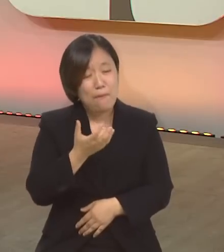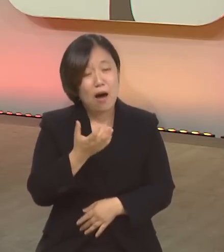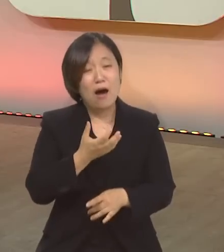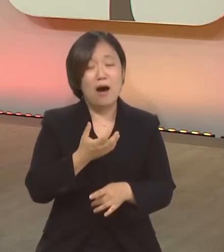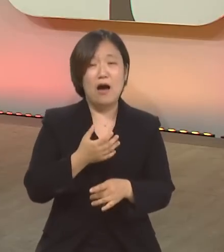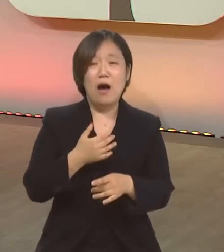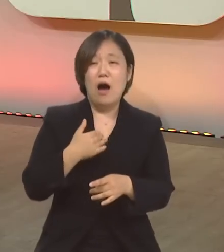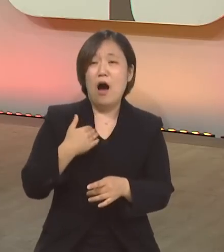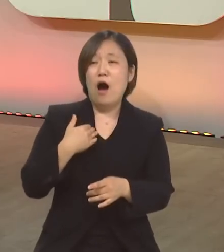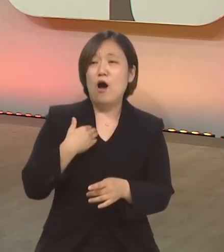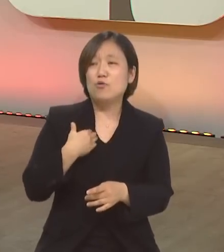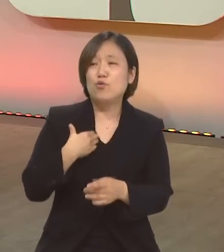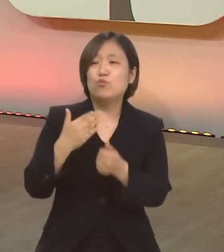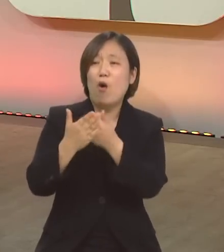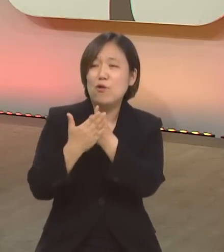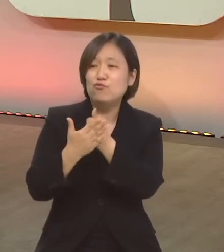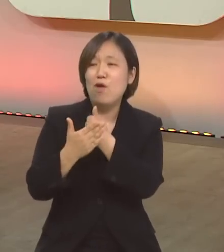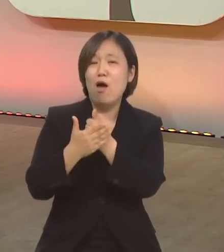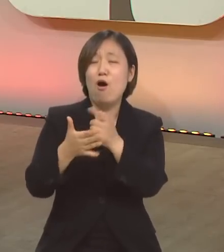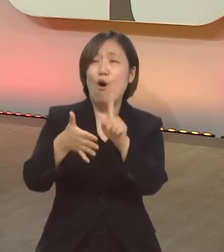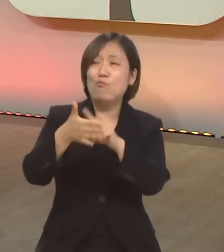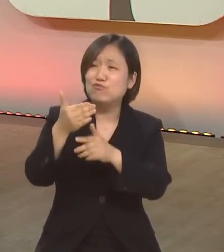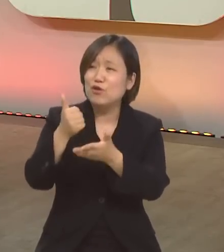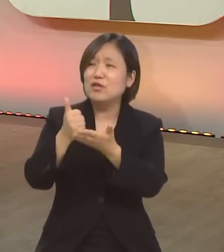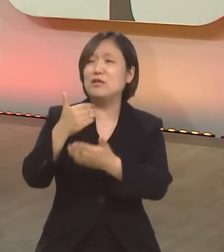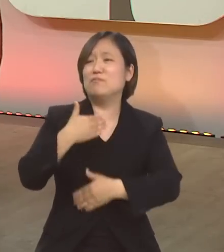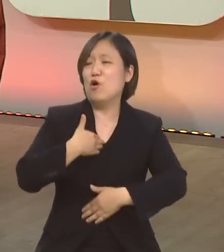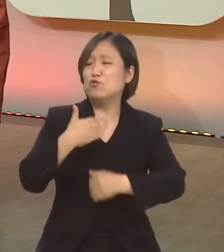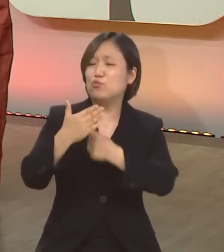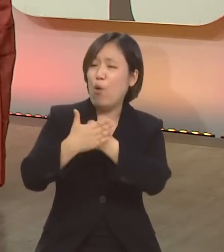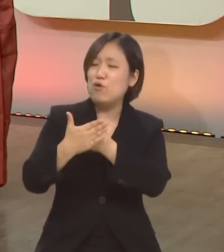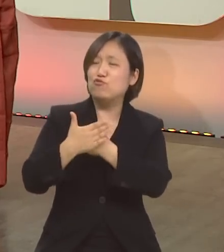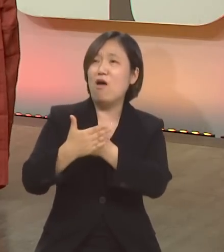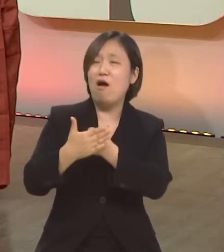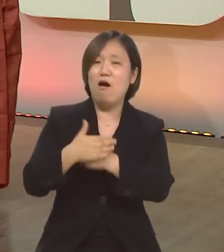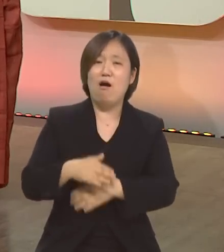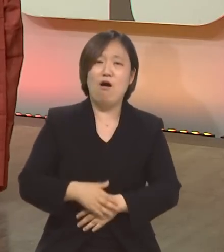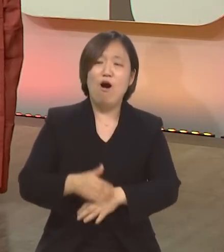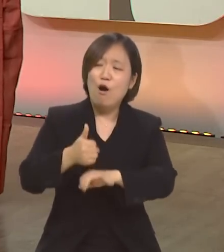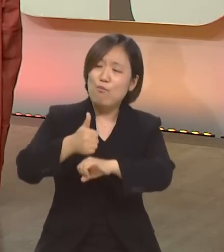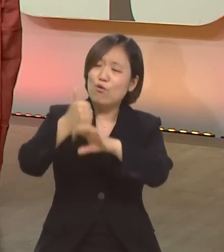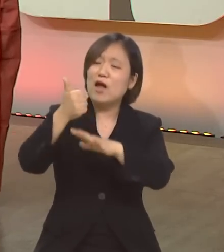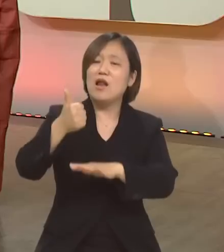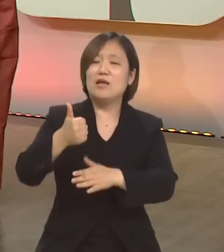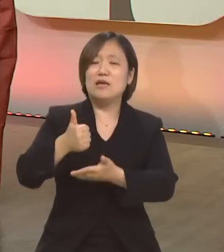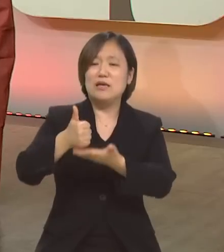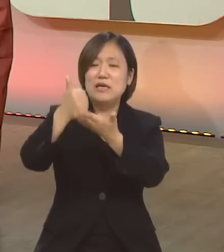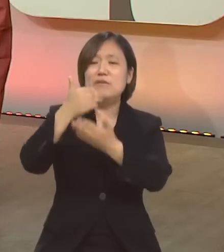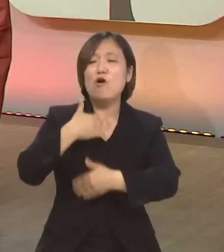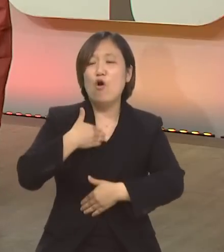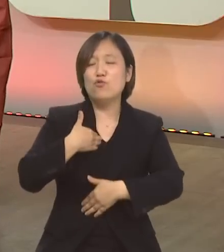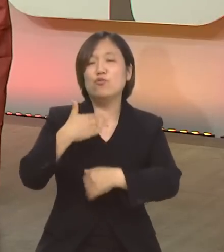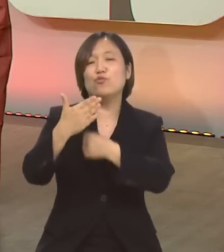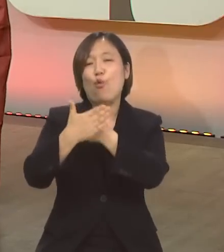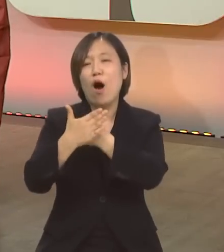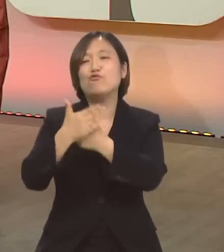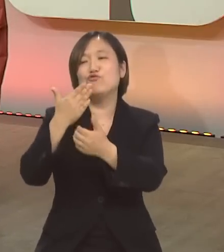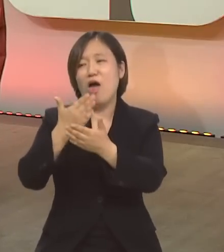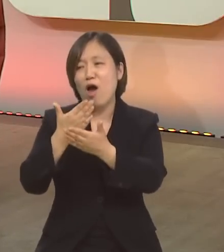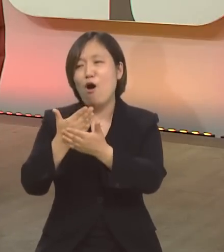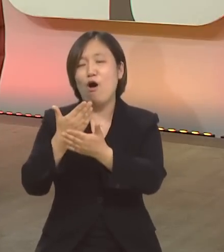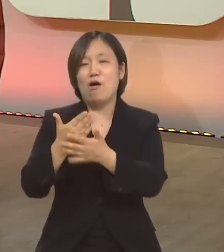보살님 도와주세요 부처님 보살님 도와주세요라고 처음으로 자기